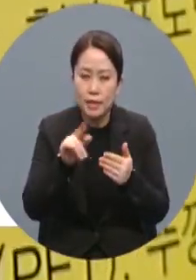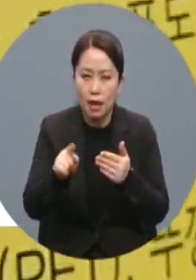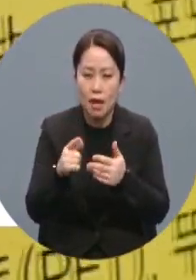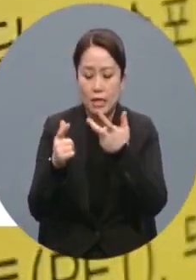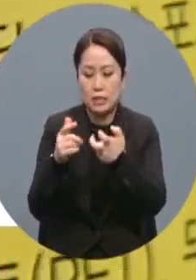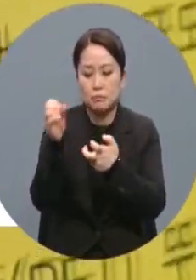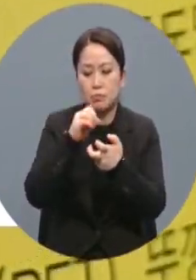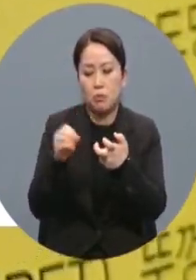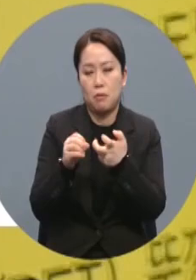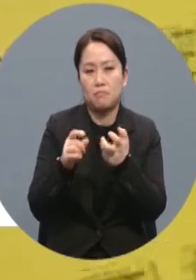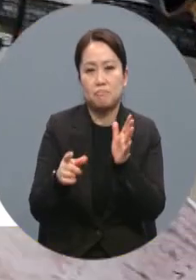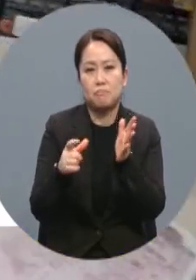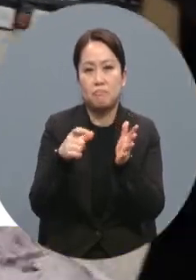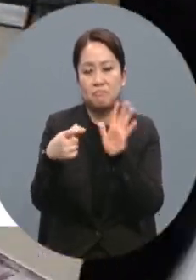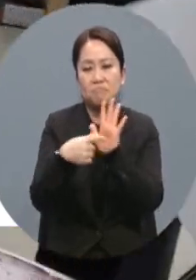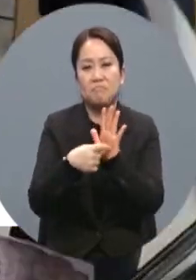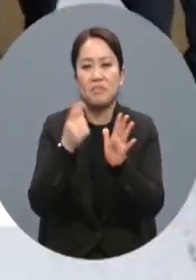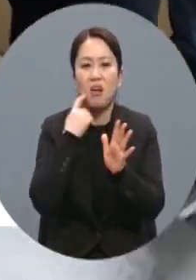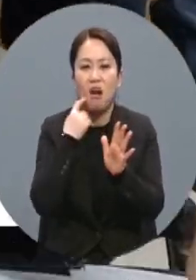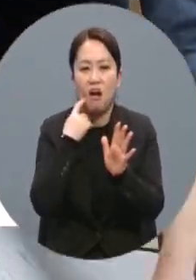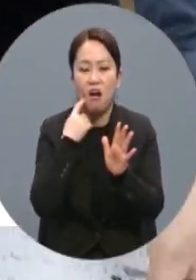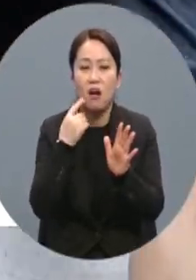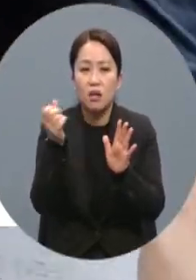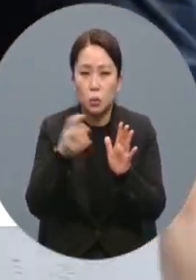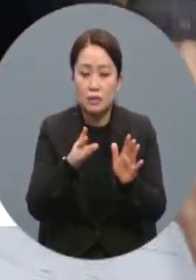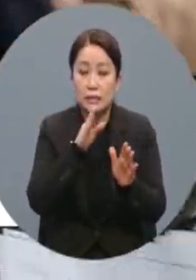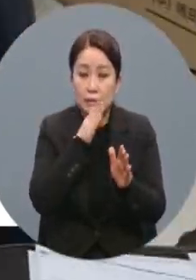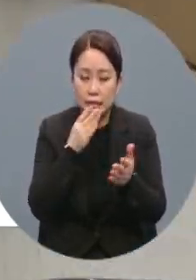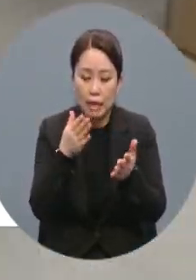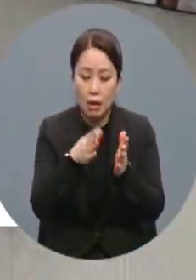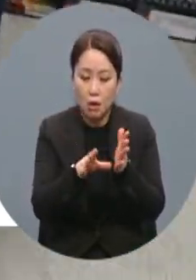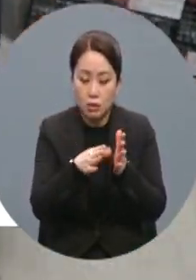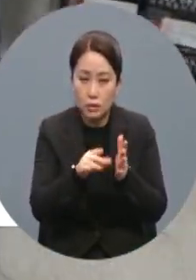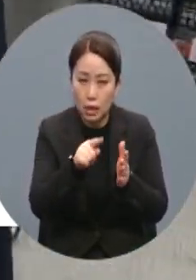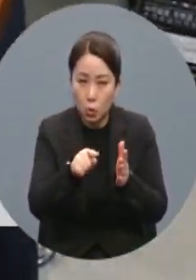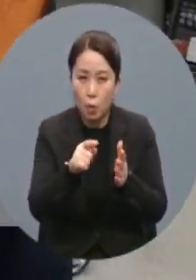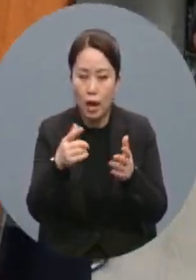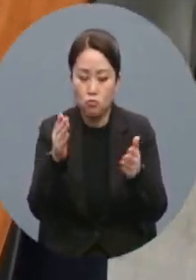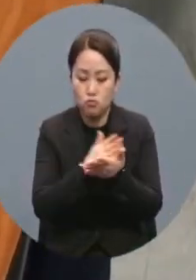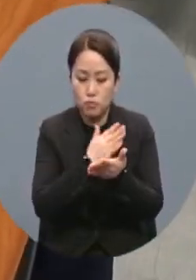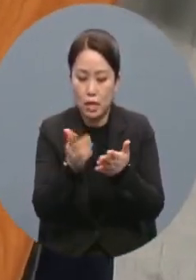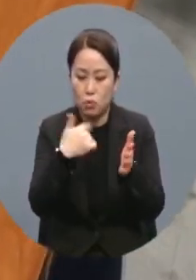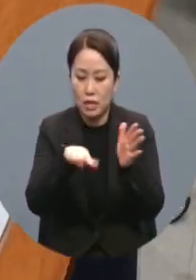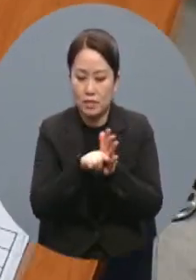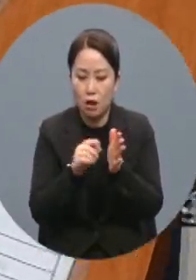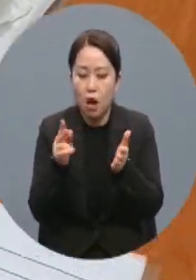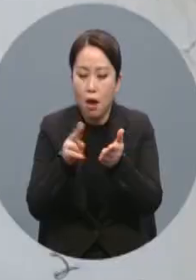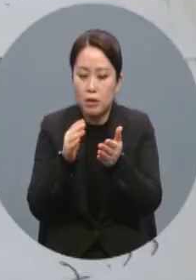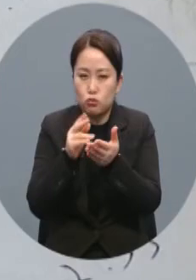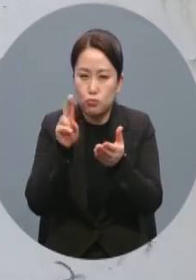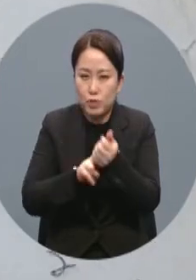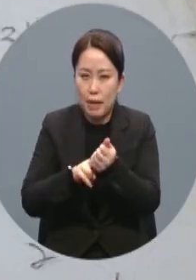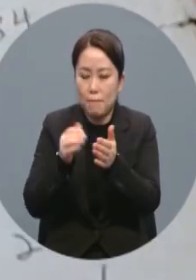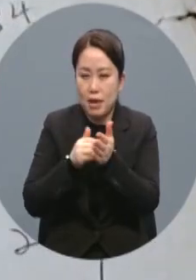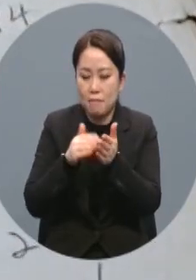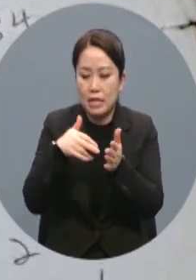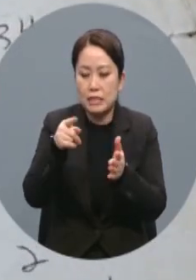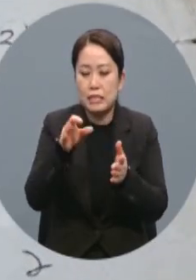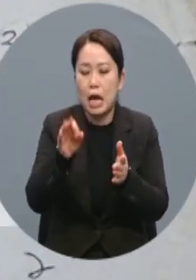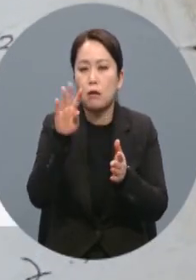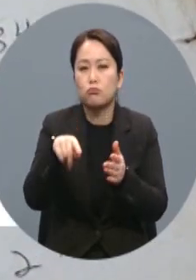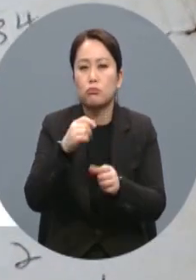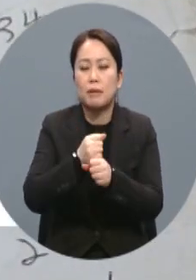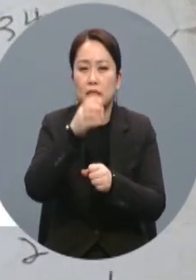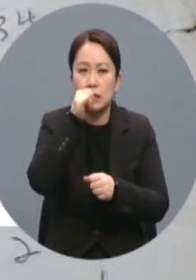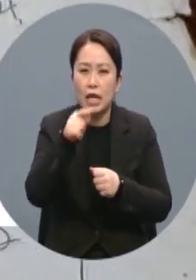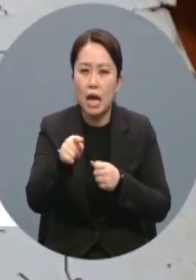들었다고 거짓 쿄 게 있는데 실제 들어간 원료와 9분하기 위해 비밀 장구 까지 만들었습니다 별도 이런식으로